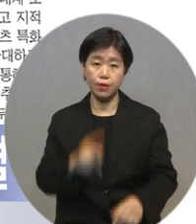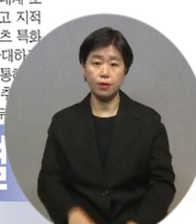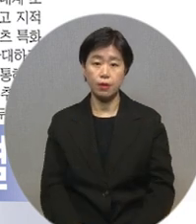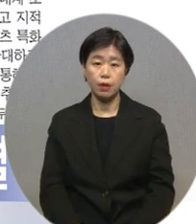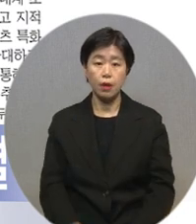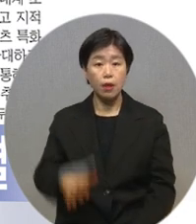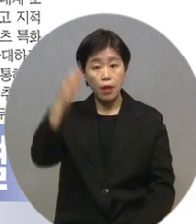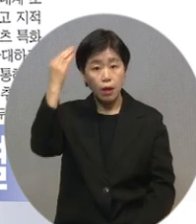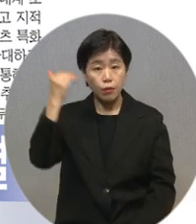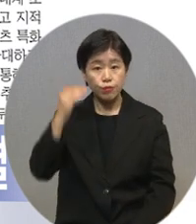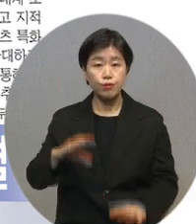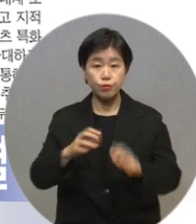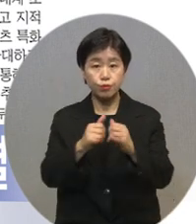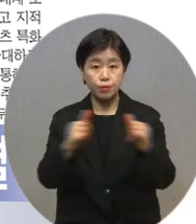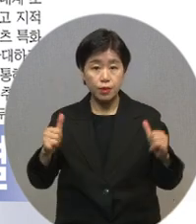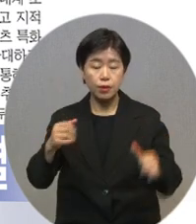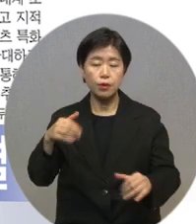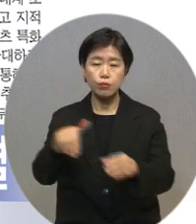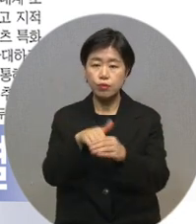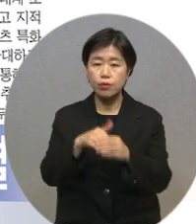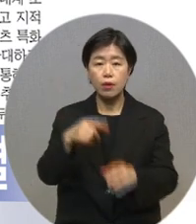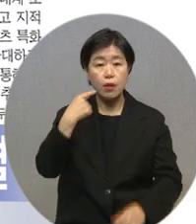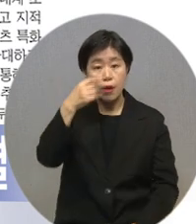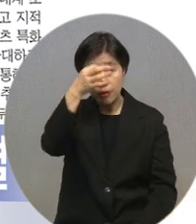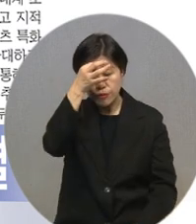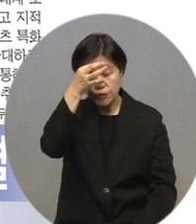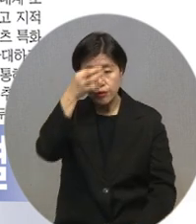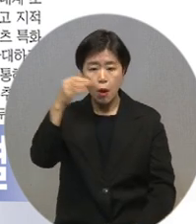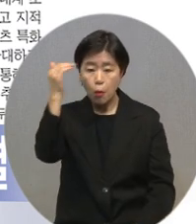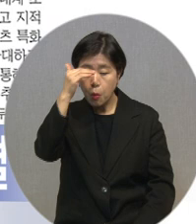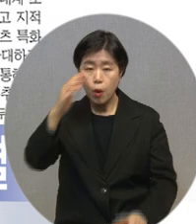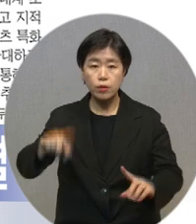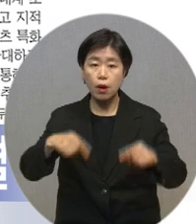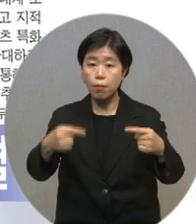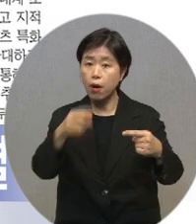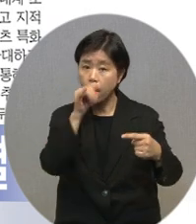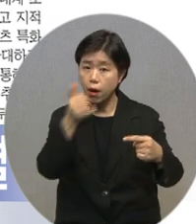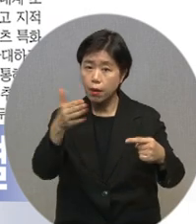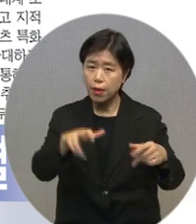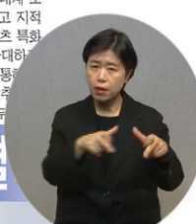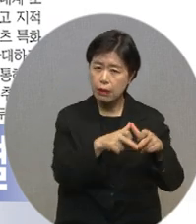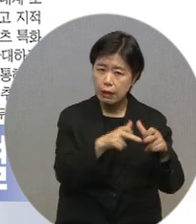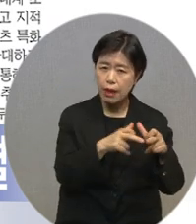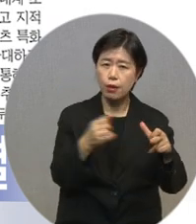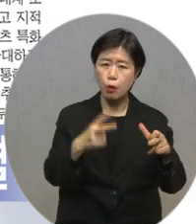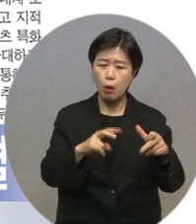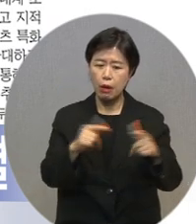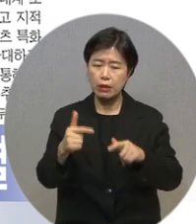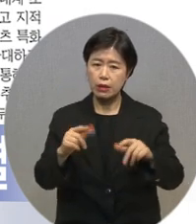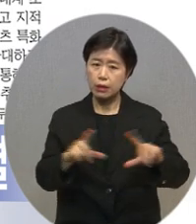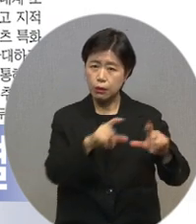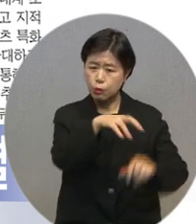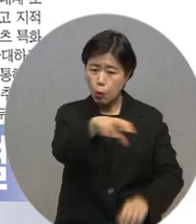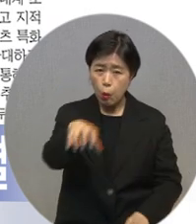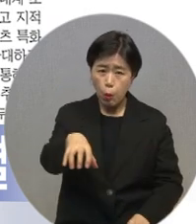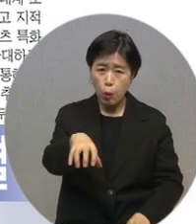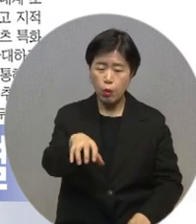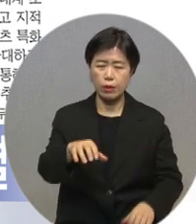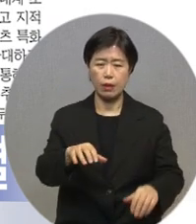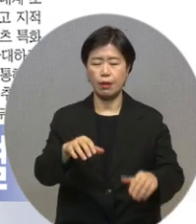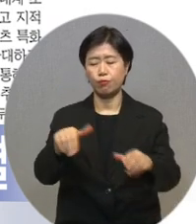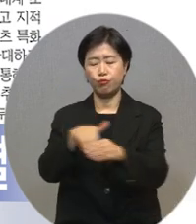국민의 문화예술 관람과 참여 는 매년 증가하고 있으나 장애 세대 주거 지역 등에 따른 문화 누림